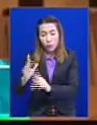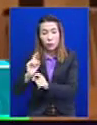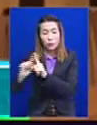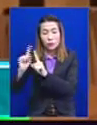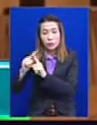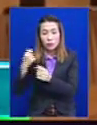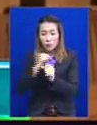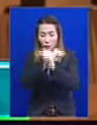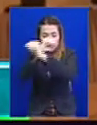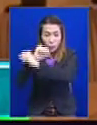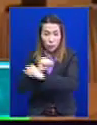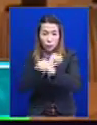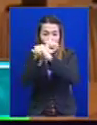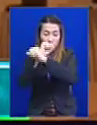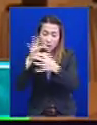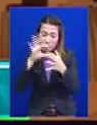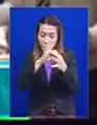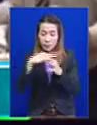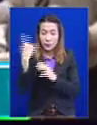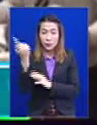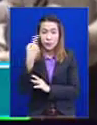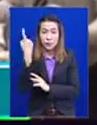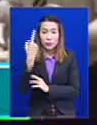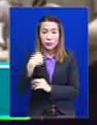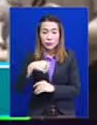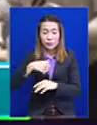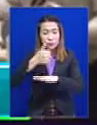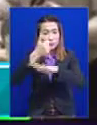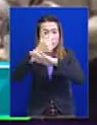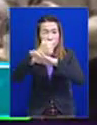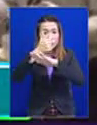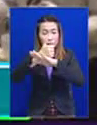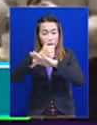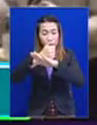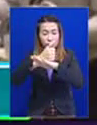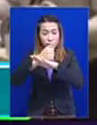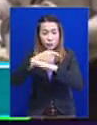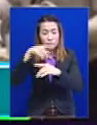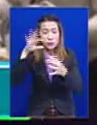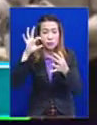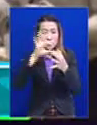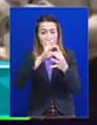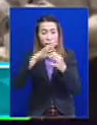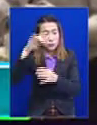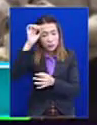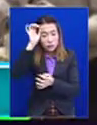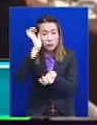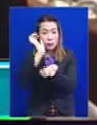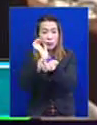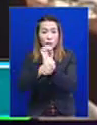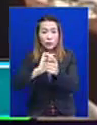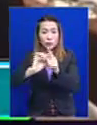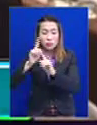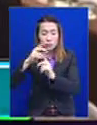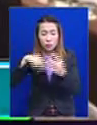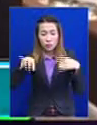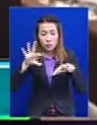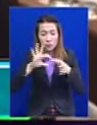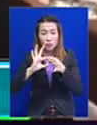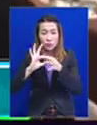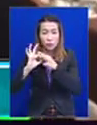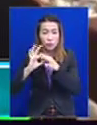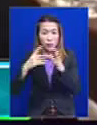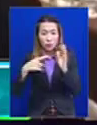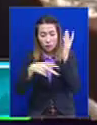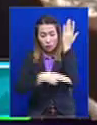ร้างความปลอดภัยด้านการท่องเที่ยวครับโดยพลตำรวจตรีสุรเชษฐ์หักพานผู้บังคับการตำรวจท่องเที่ยวให้ความรู้บทบาทของพนักงาน